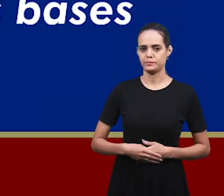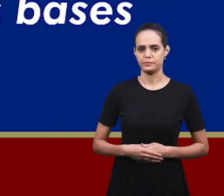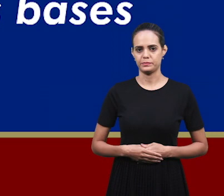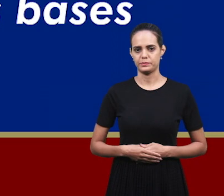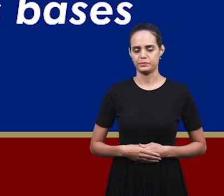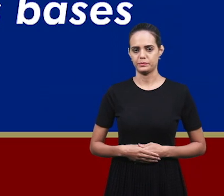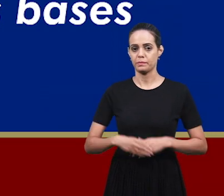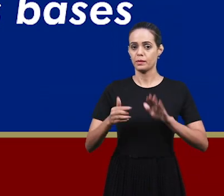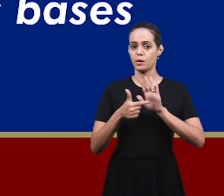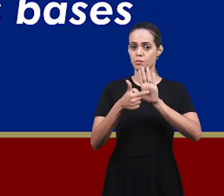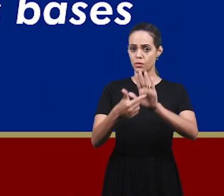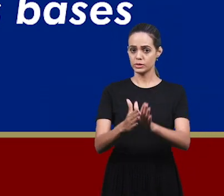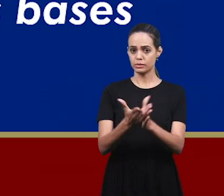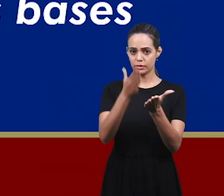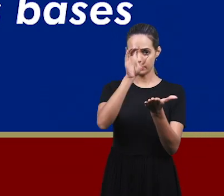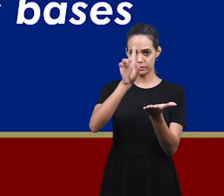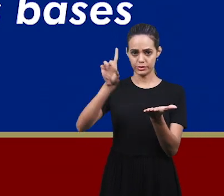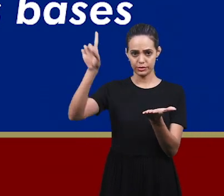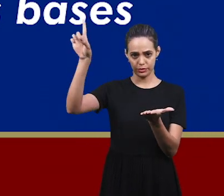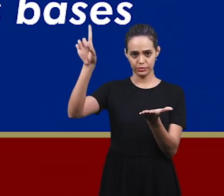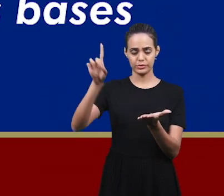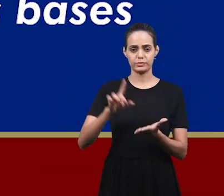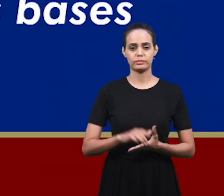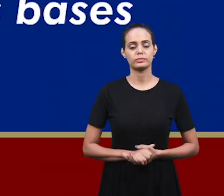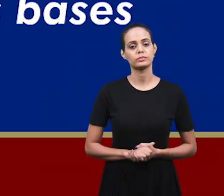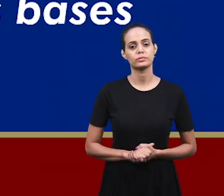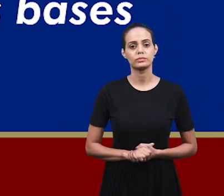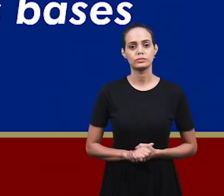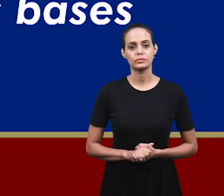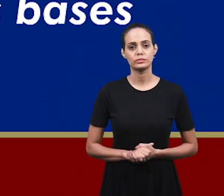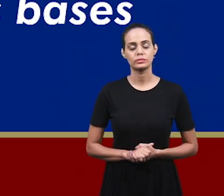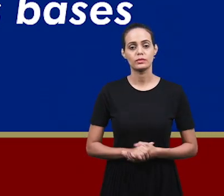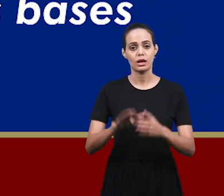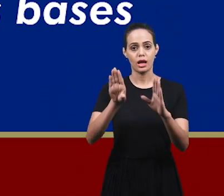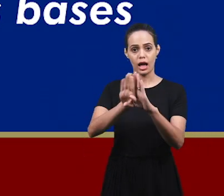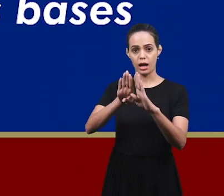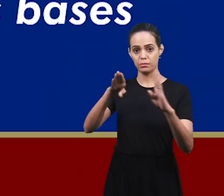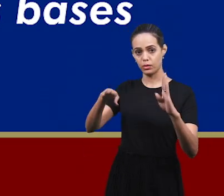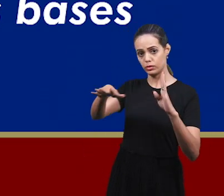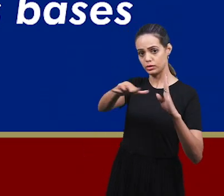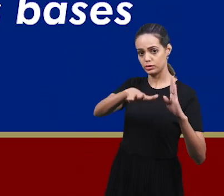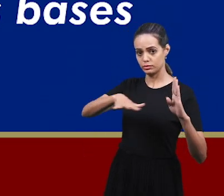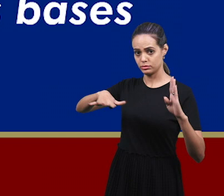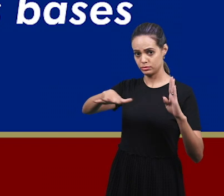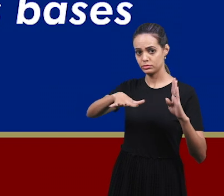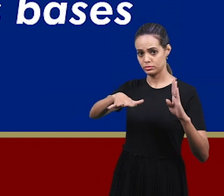verset 16. Et la parole de Dieu nous dit,